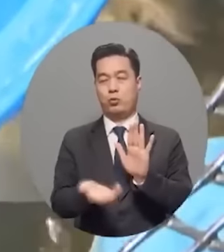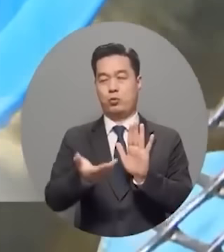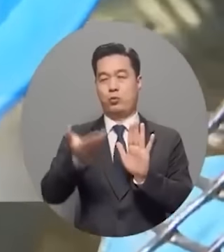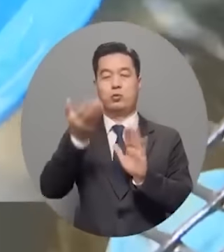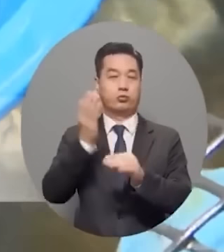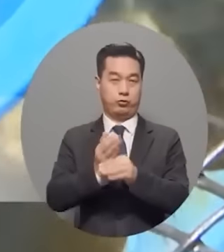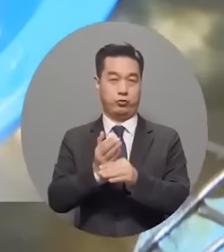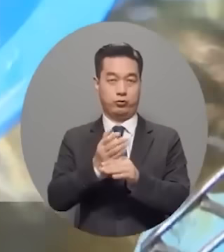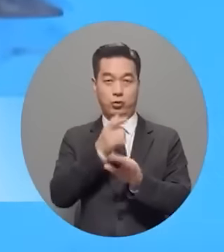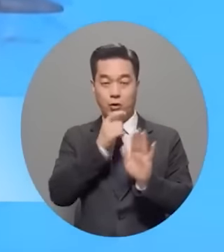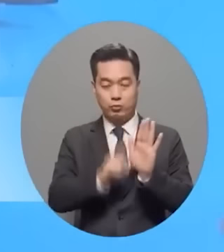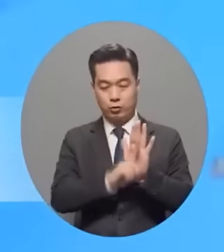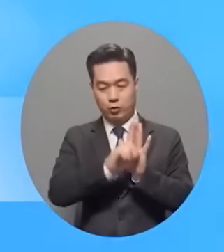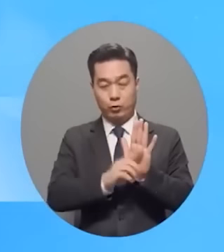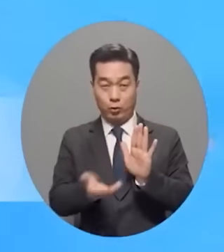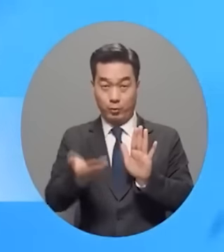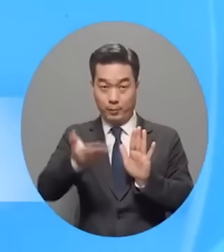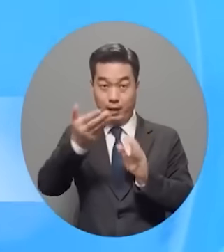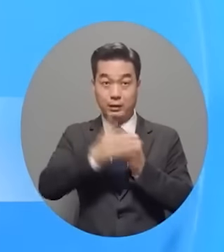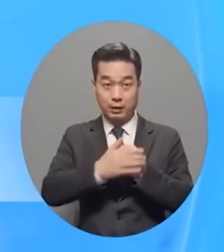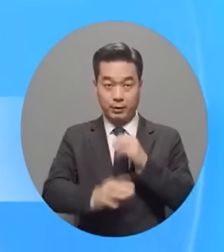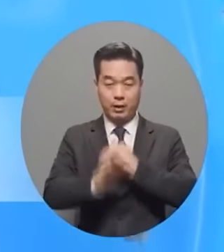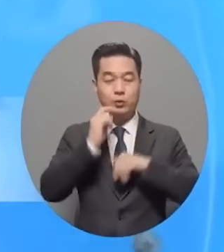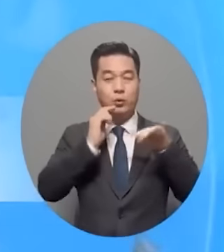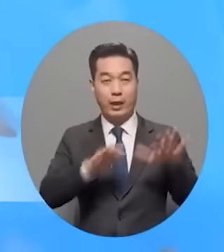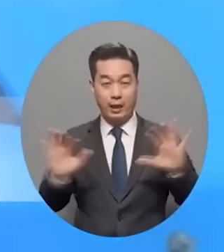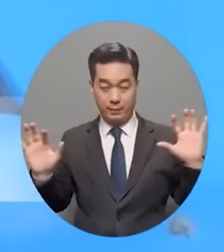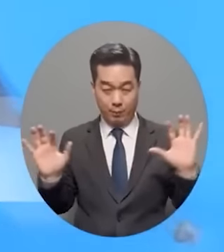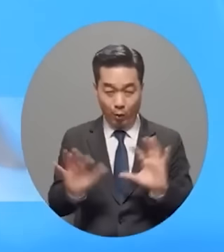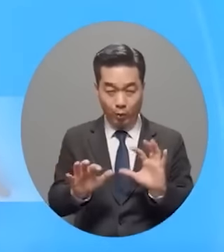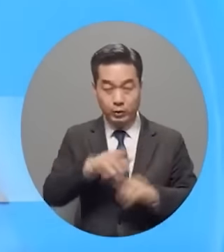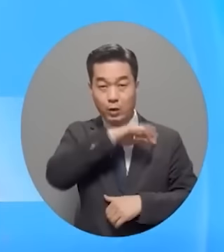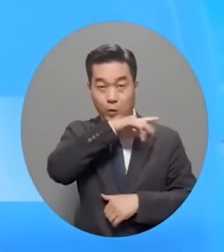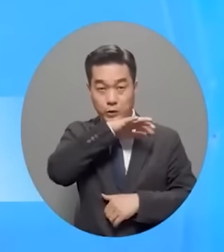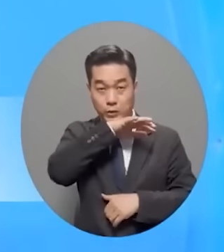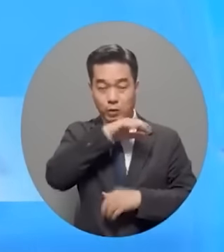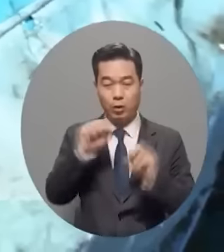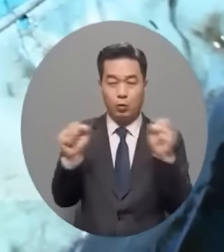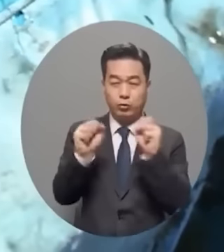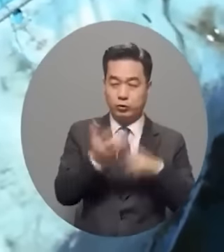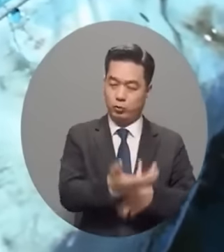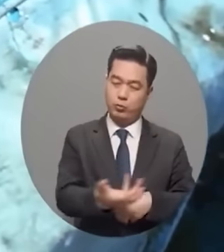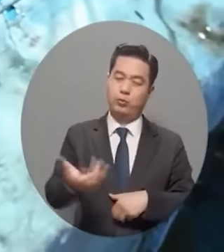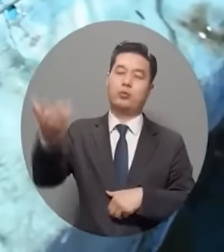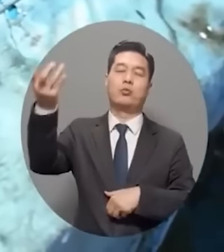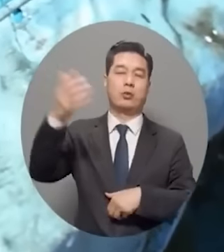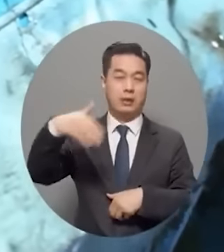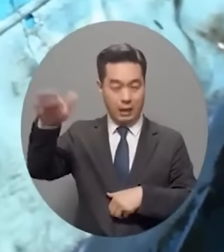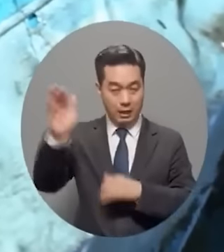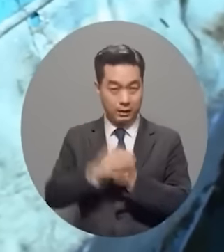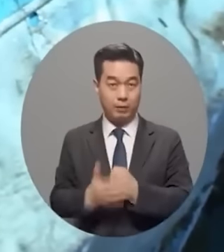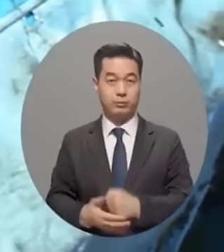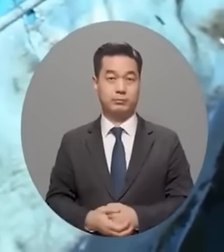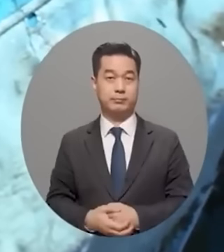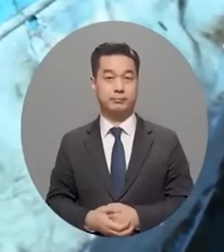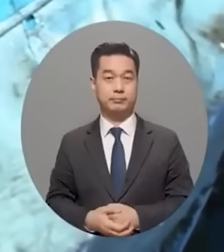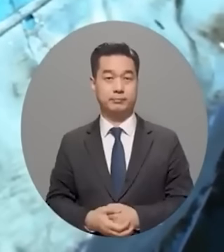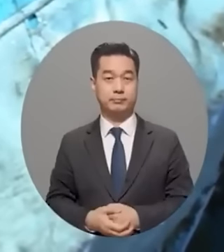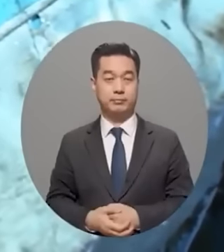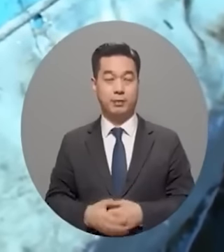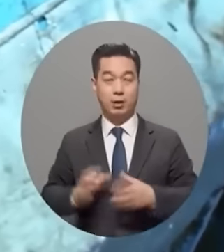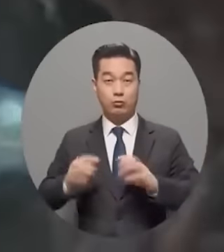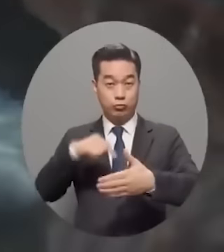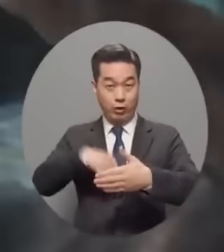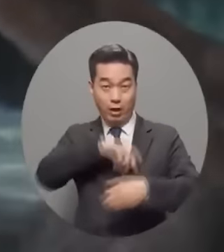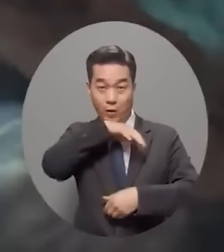수온이 오르면서 겨울철 동해안에 모이던 오징어들이 대거 북쪽으로 올라가 버렸습니다. 정부는 국산 오징어